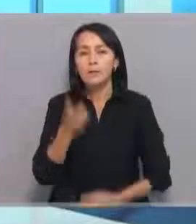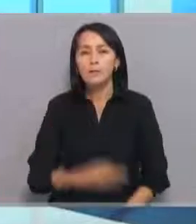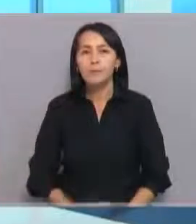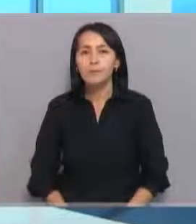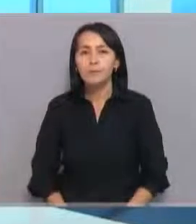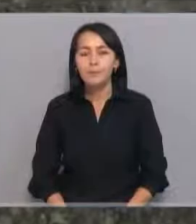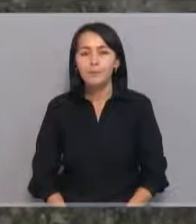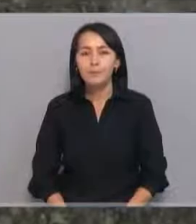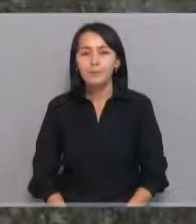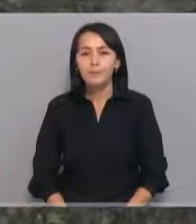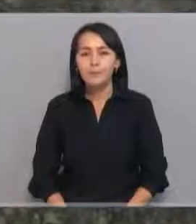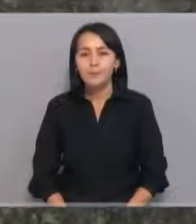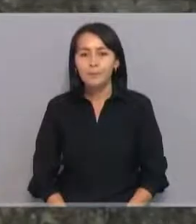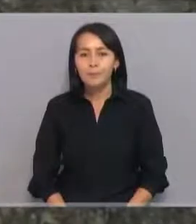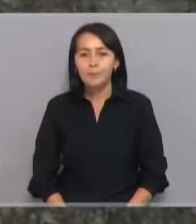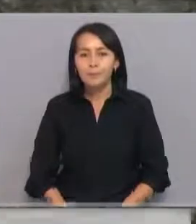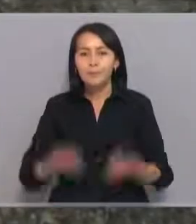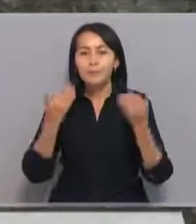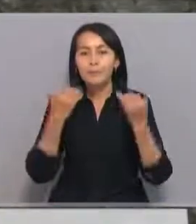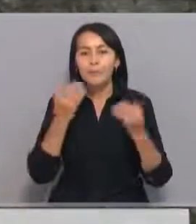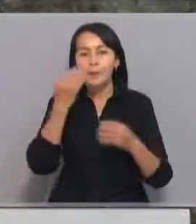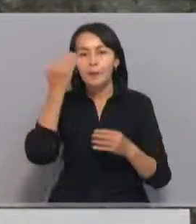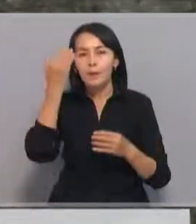білейік. Биыл енді құдай қаласа